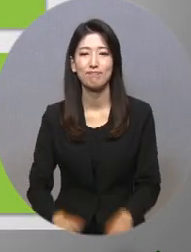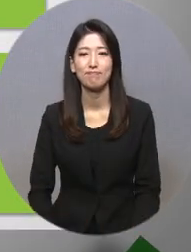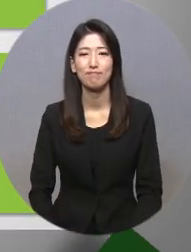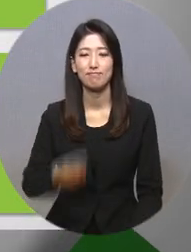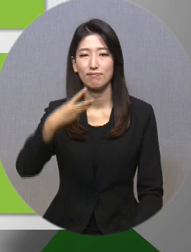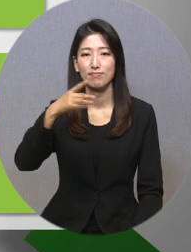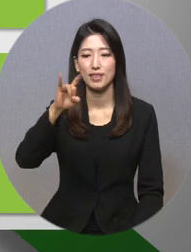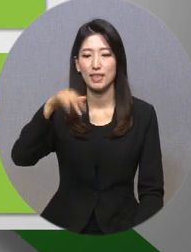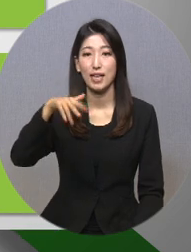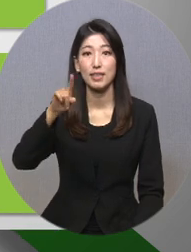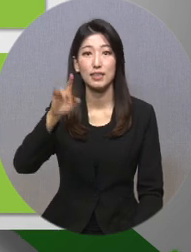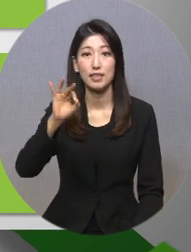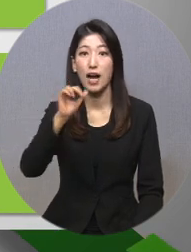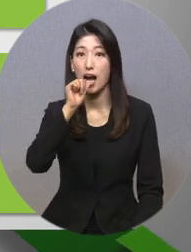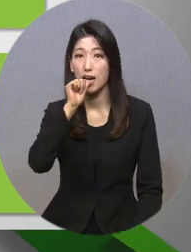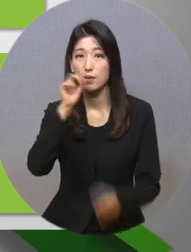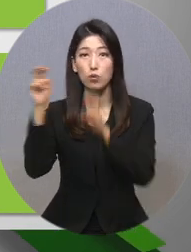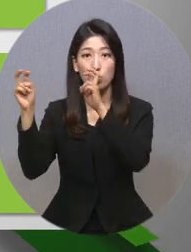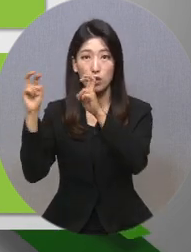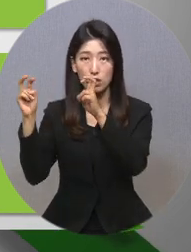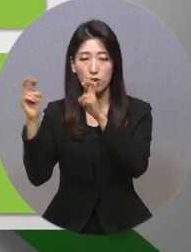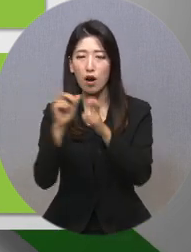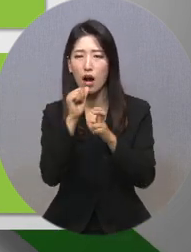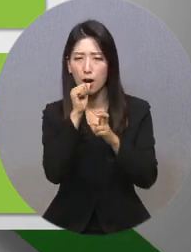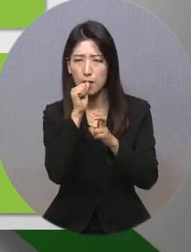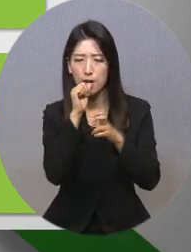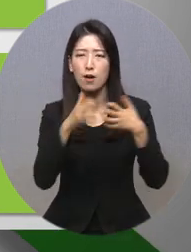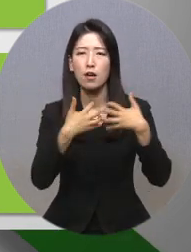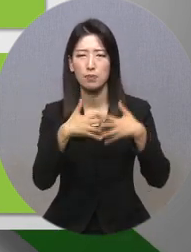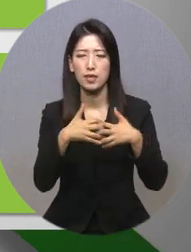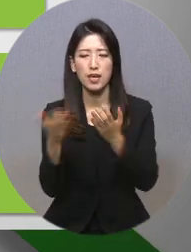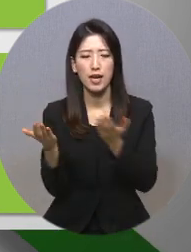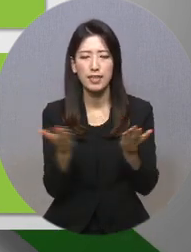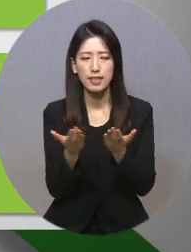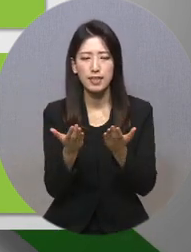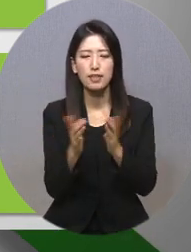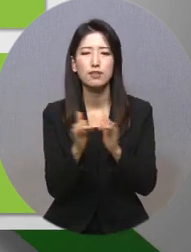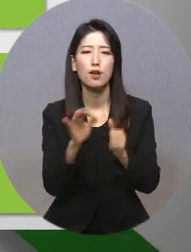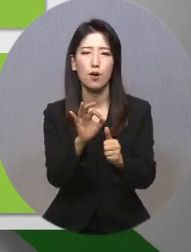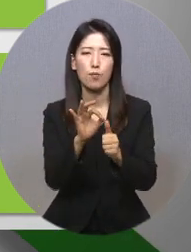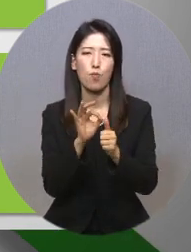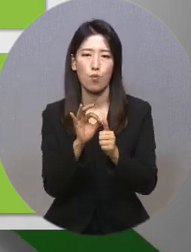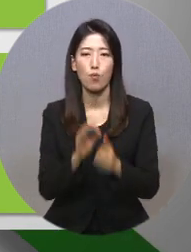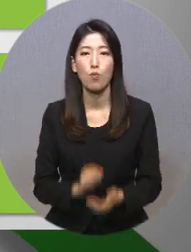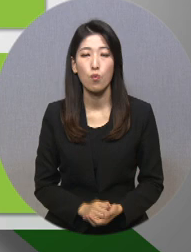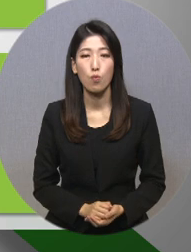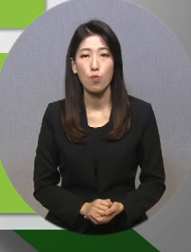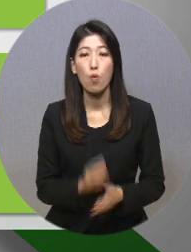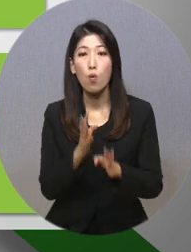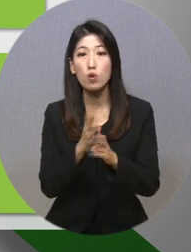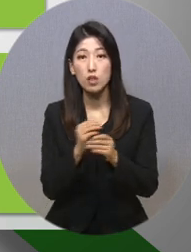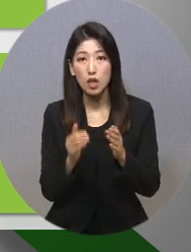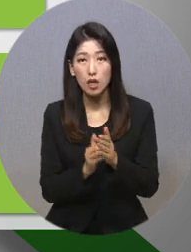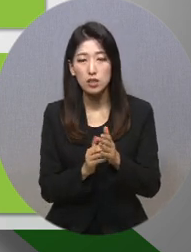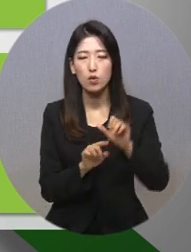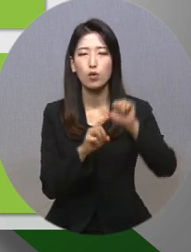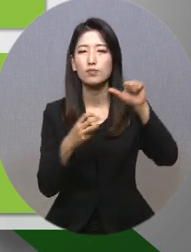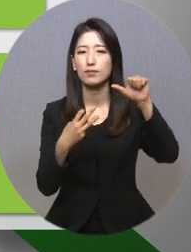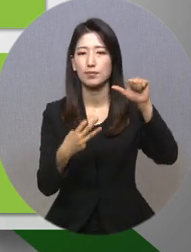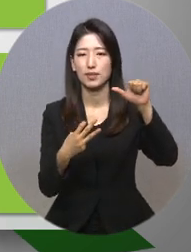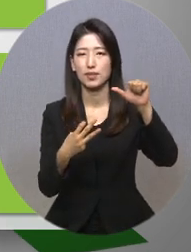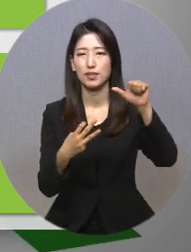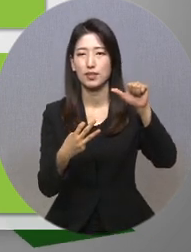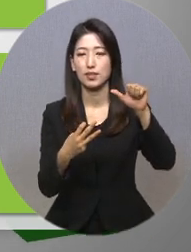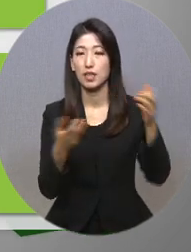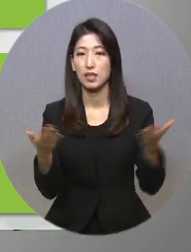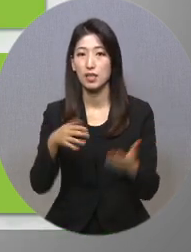주식회사 태창금속에서 기계 금속 분야 단순 종사원을 모집합니다. 접수 마감일은 5월 13일까지며